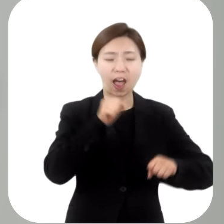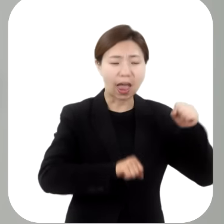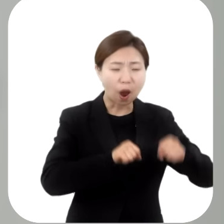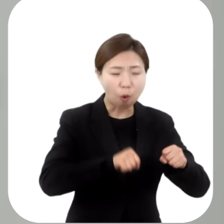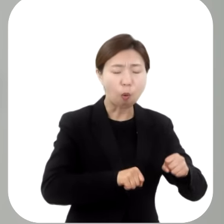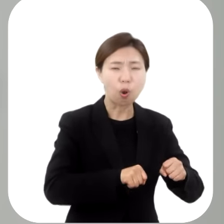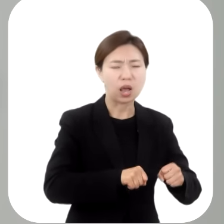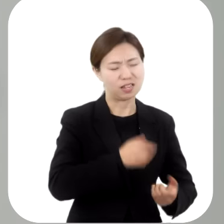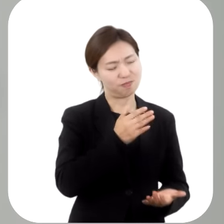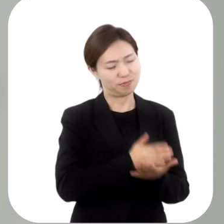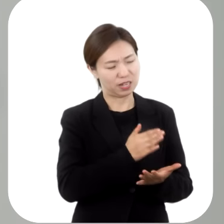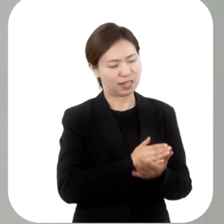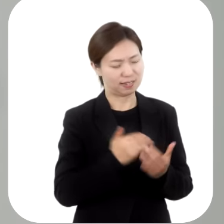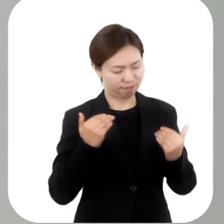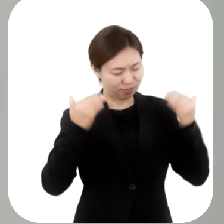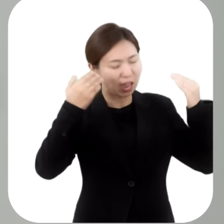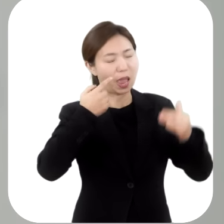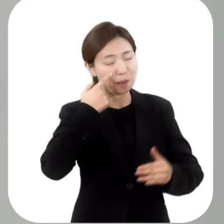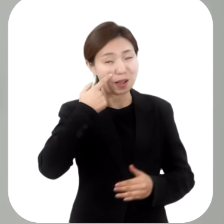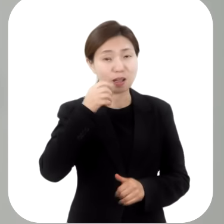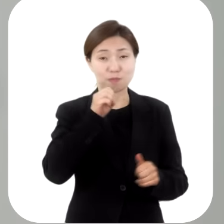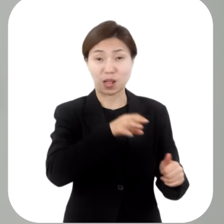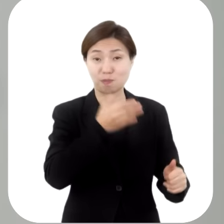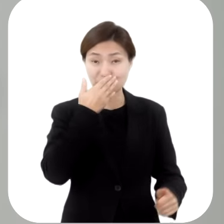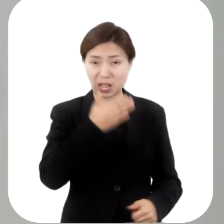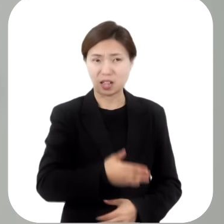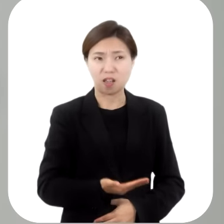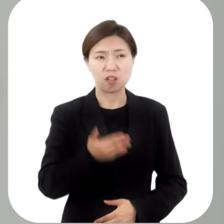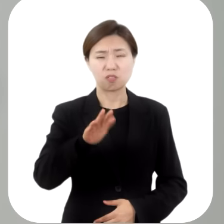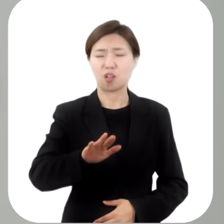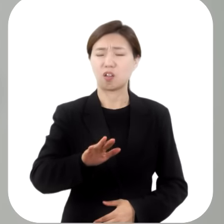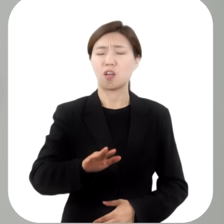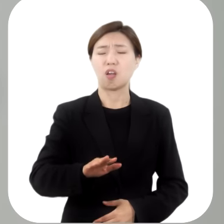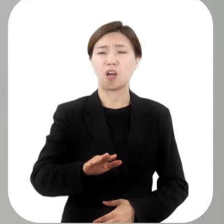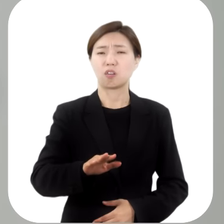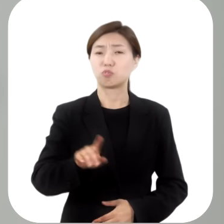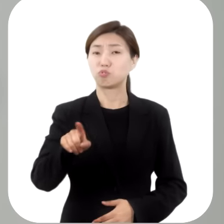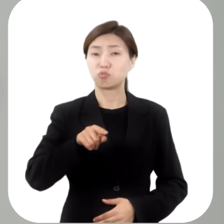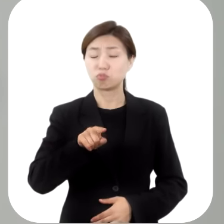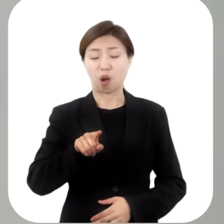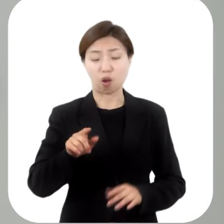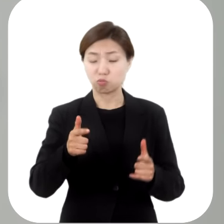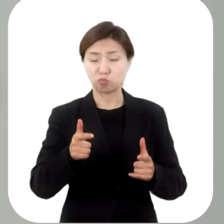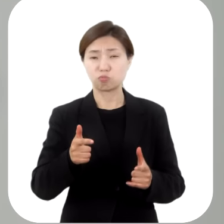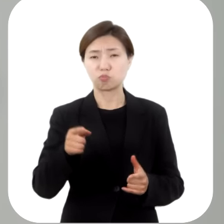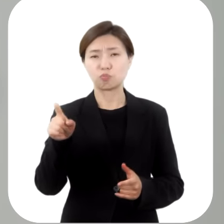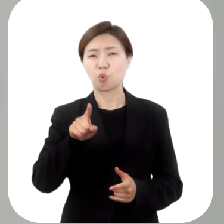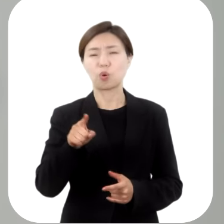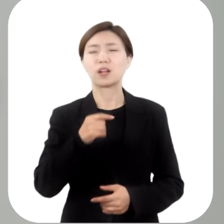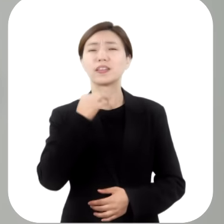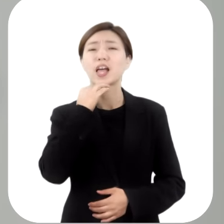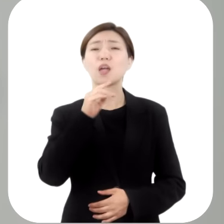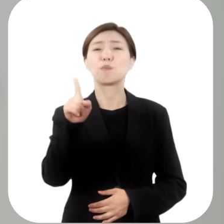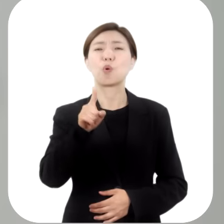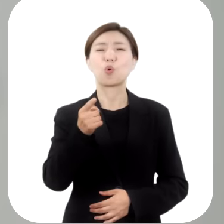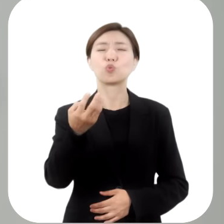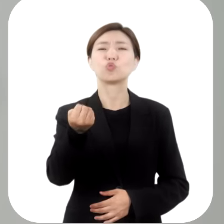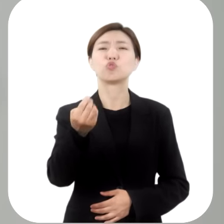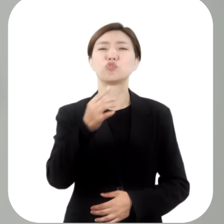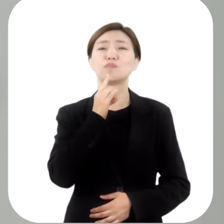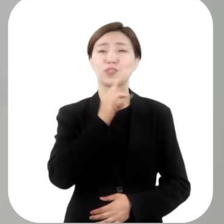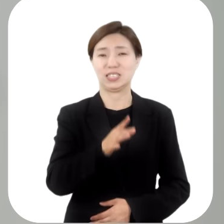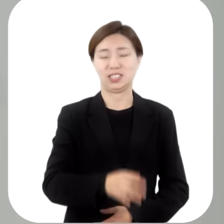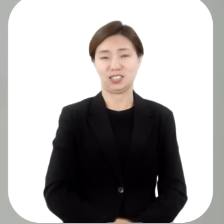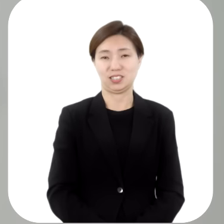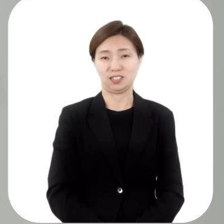행동을 할 때는 철이 좀 들어라 이렇게 말할 수 있는데 그게 아니라면 정말 나이는